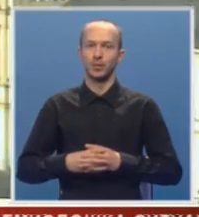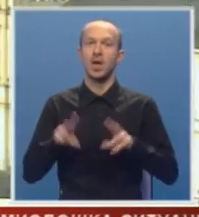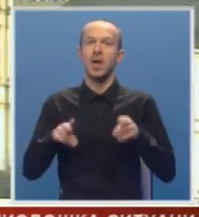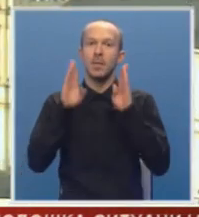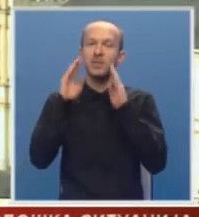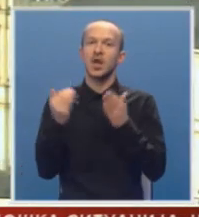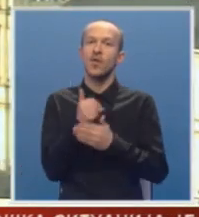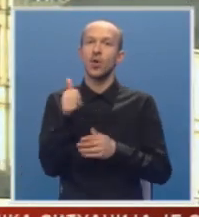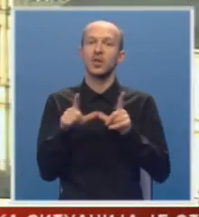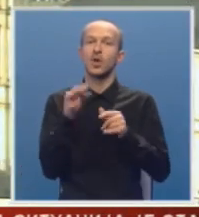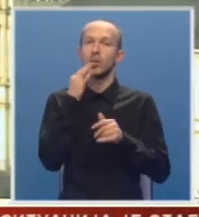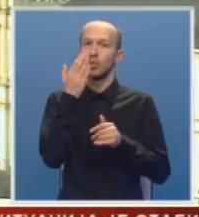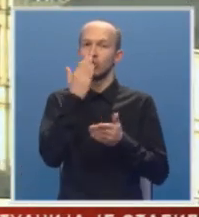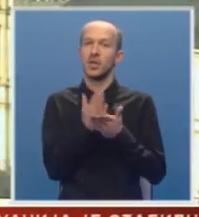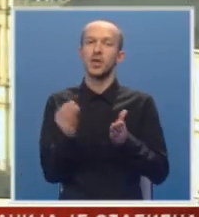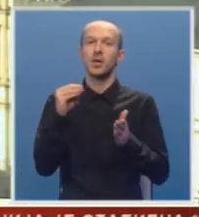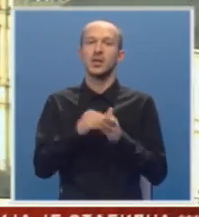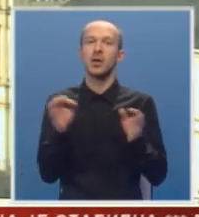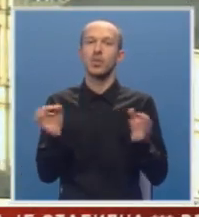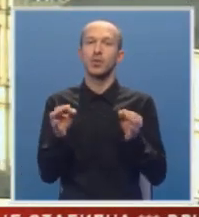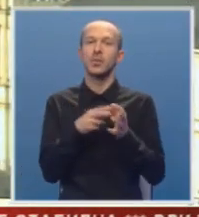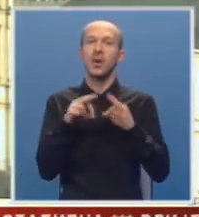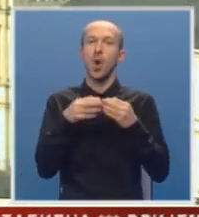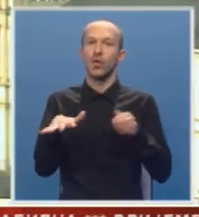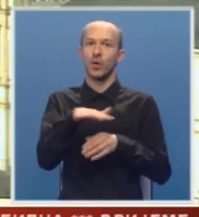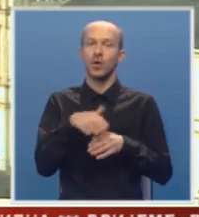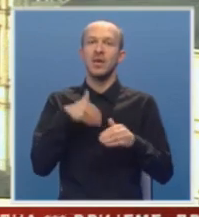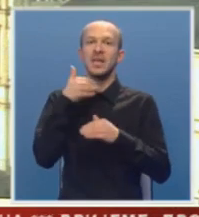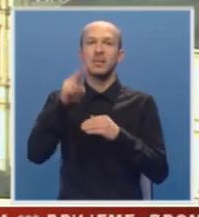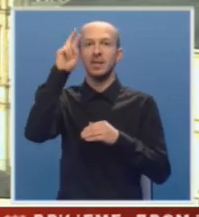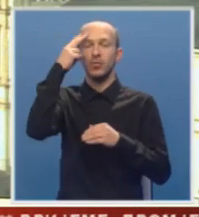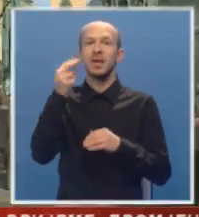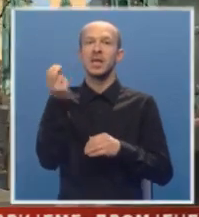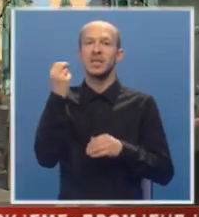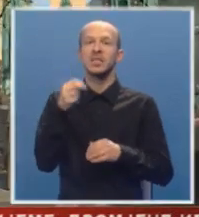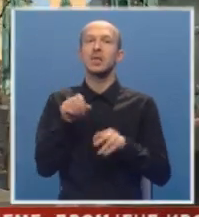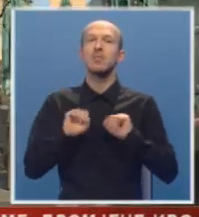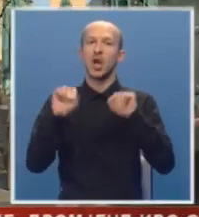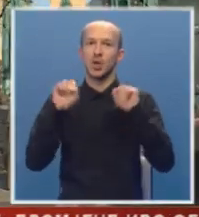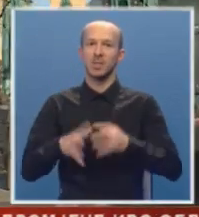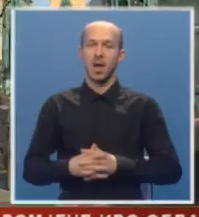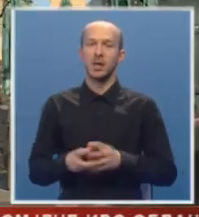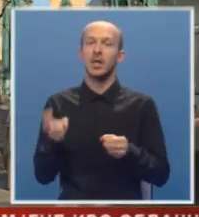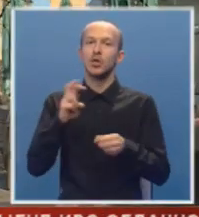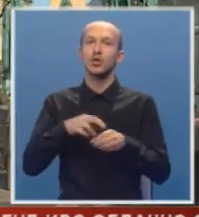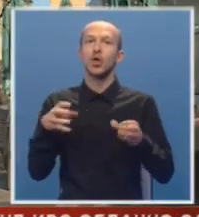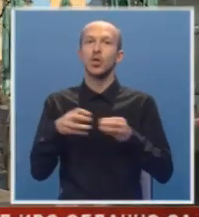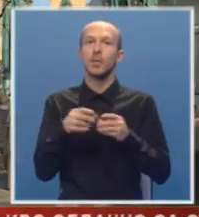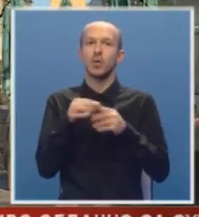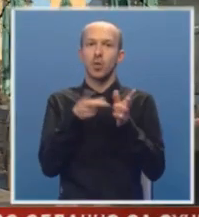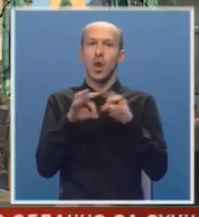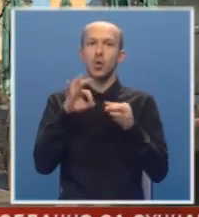Pravoslavna nova godina u Brčkom će biti obilježena proslavom na otvorenom ispred spomenika srpskim braniocima. Nastupaće grupe